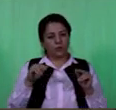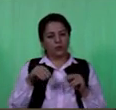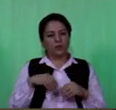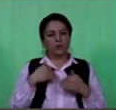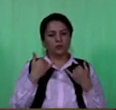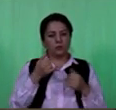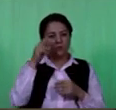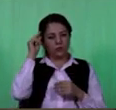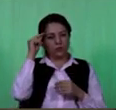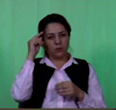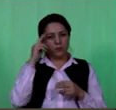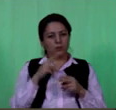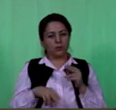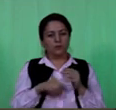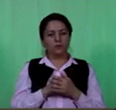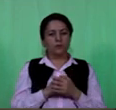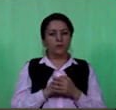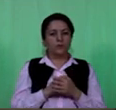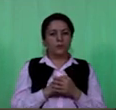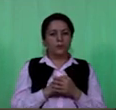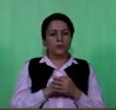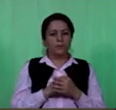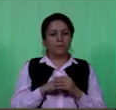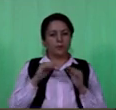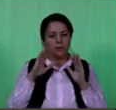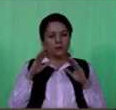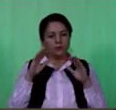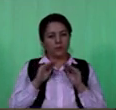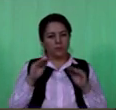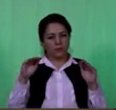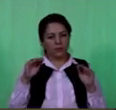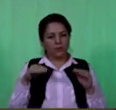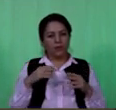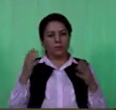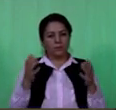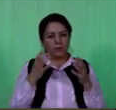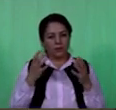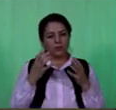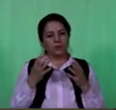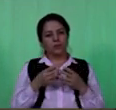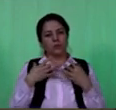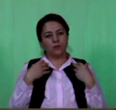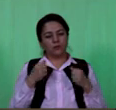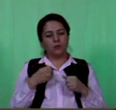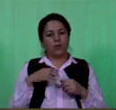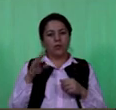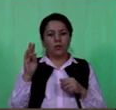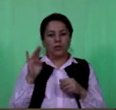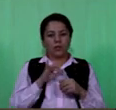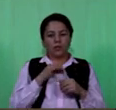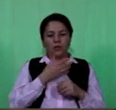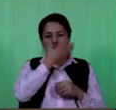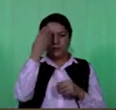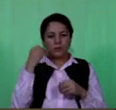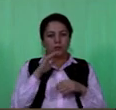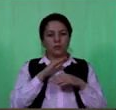подошли к концу до свидания ребята берегите здоровье и не забывайте мыть